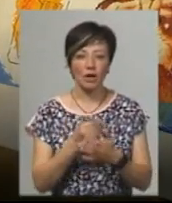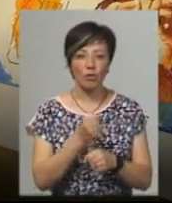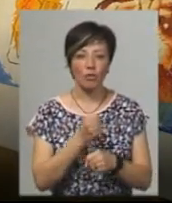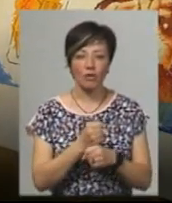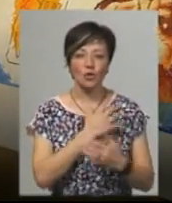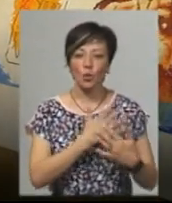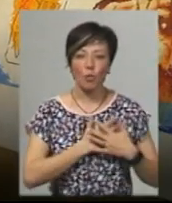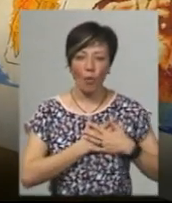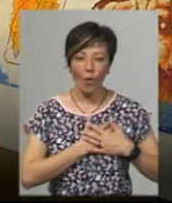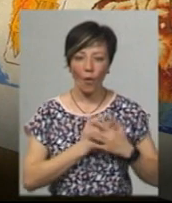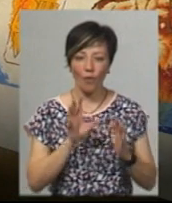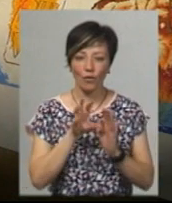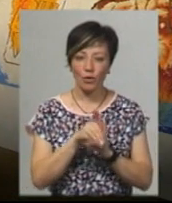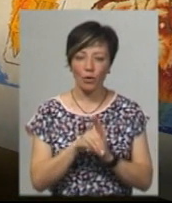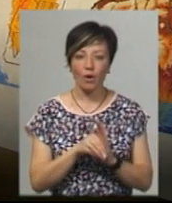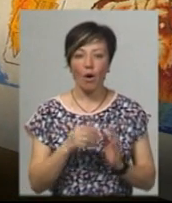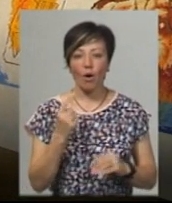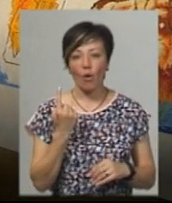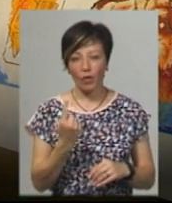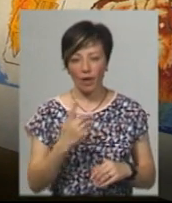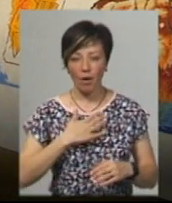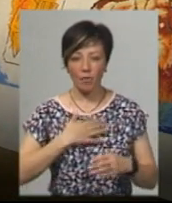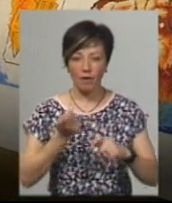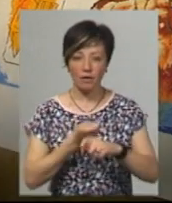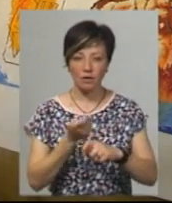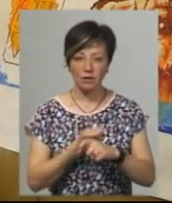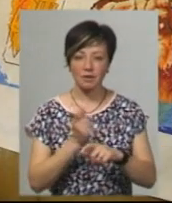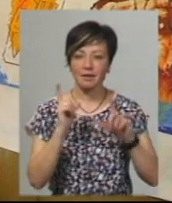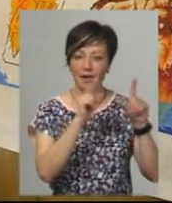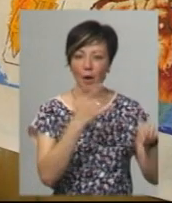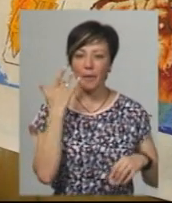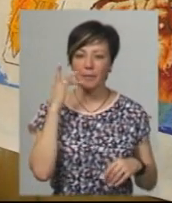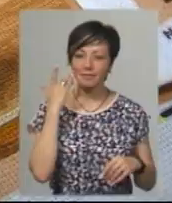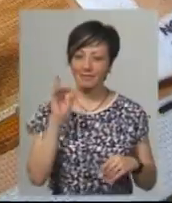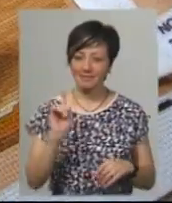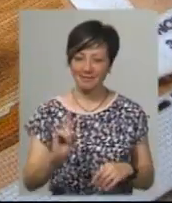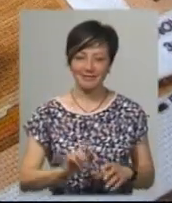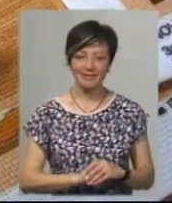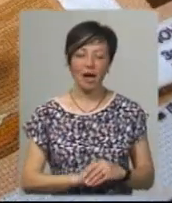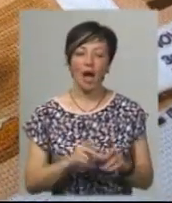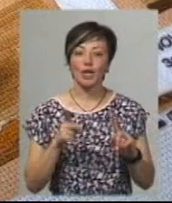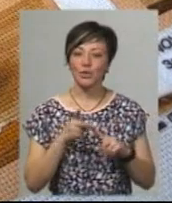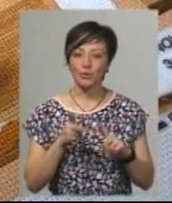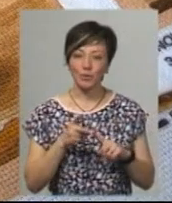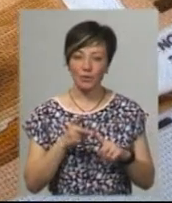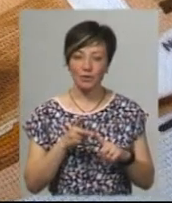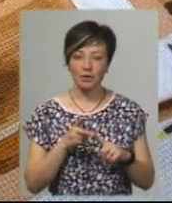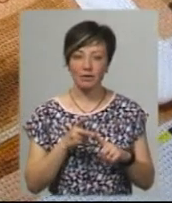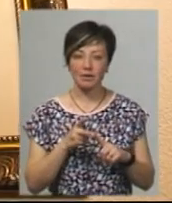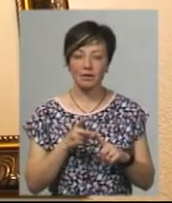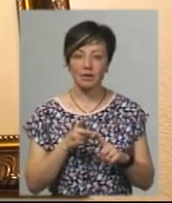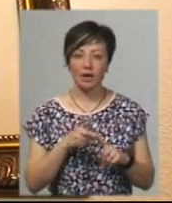з любов'ю. Одна моя із робіт знаходиться в Нью-Джерсі, до речі, а друга – в